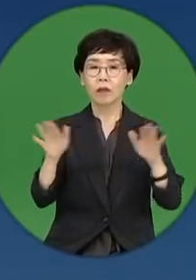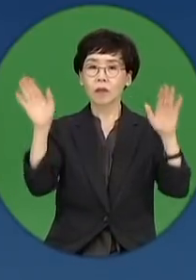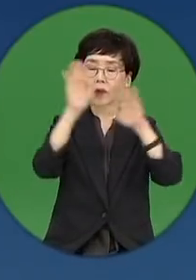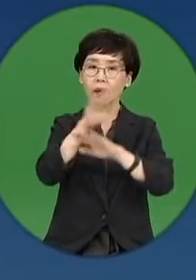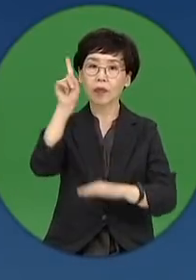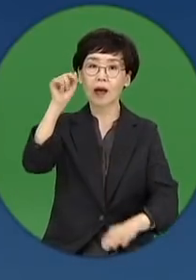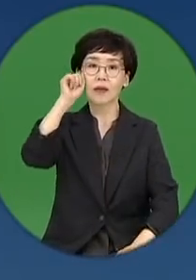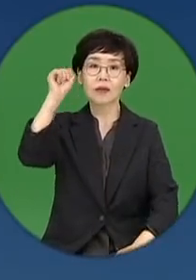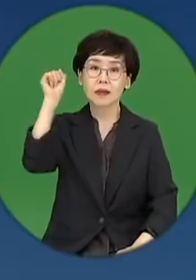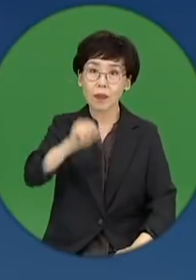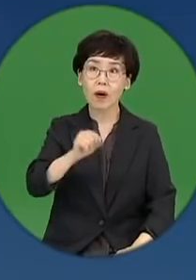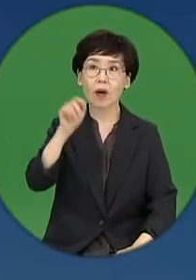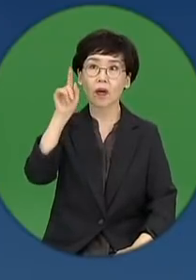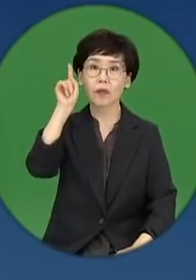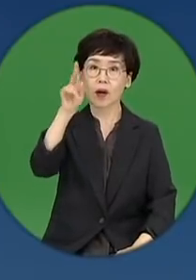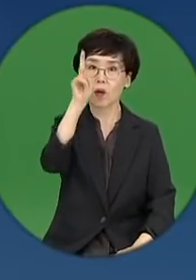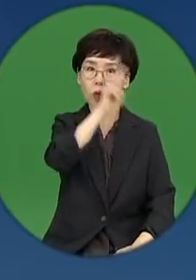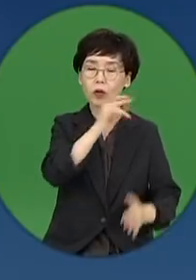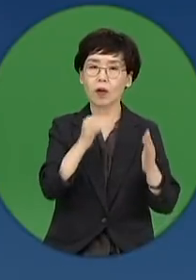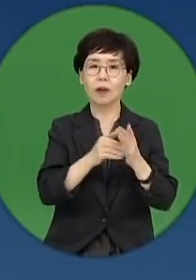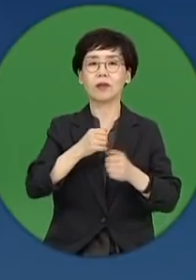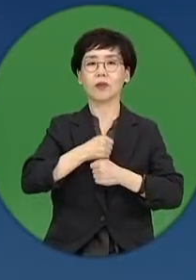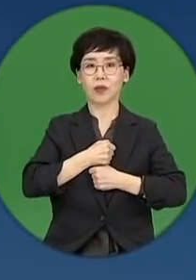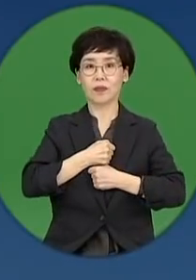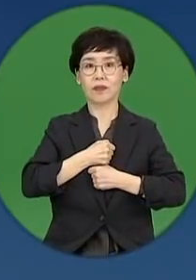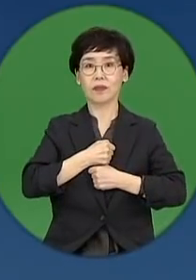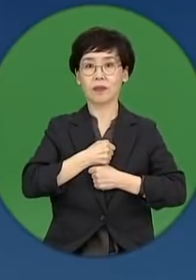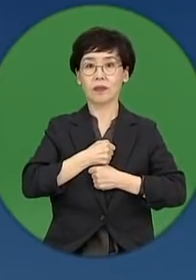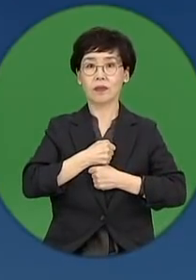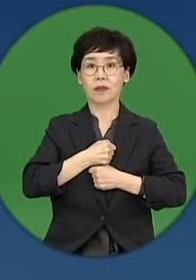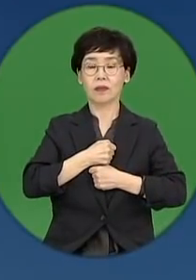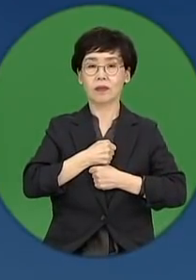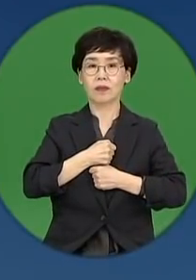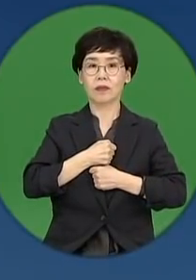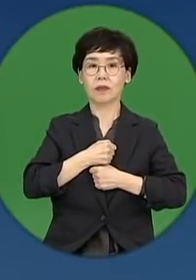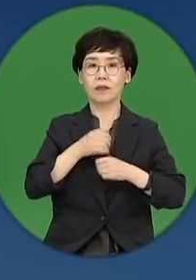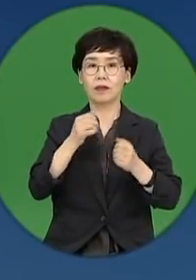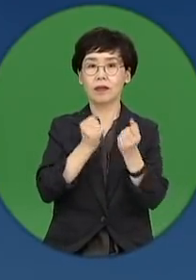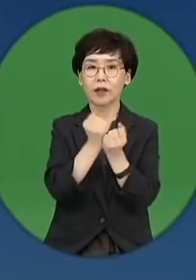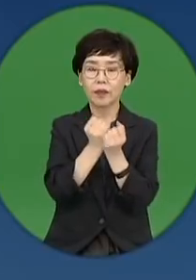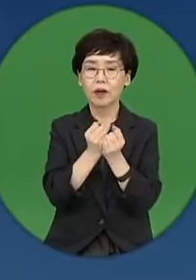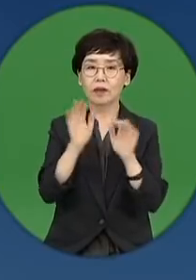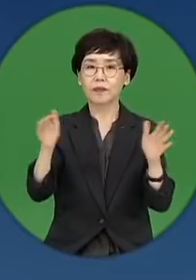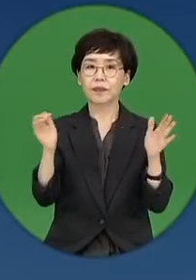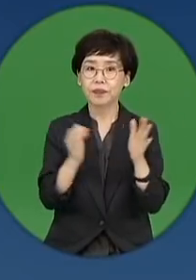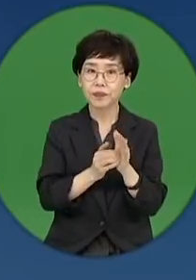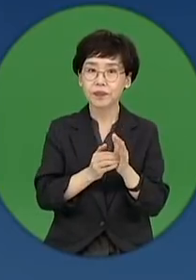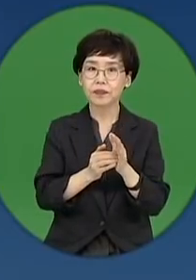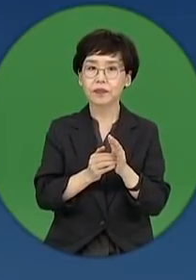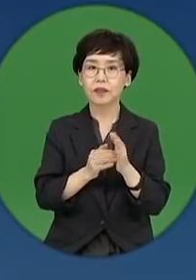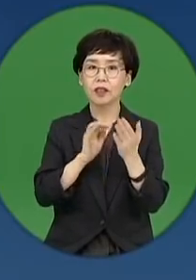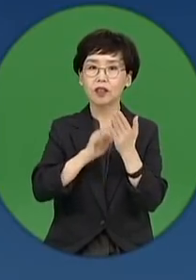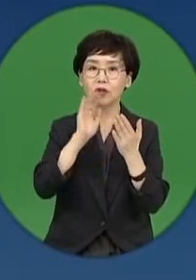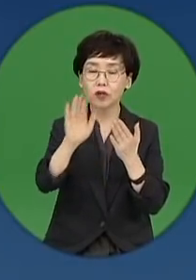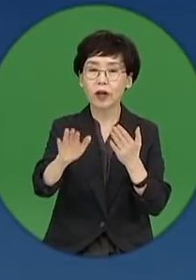내일 새벽, 내일 오전까지 긴장을 늦춰서는 안 되겠습니다. 특집 주영진의 뉴스 브리핑은 여기서 인사드리도록 하겠습니다.